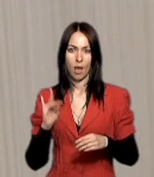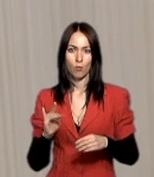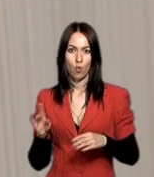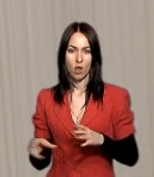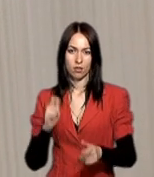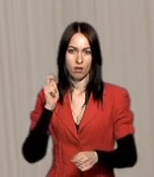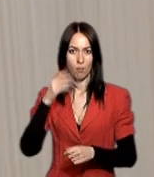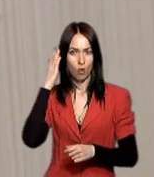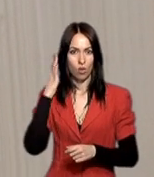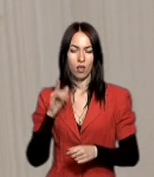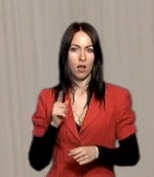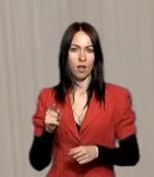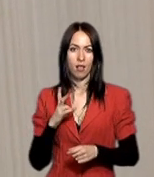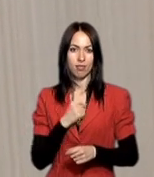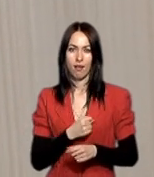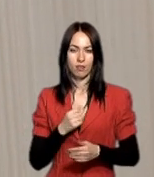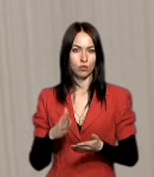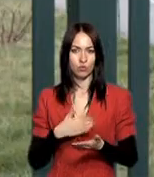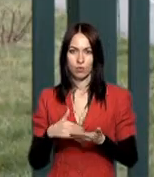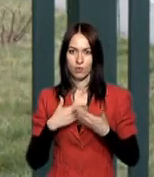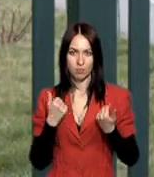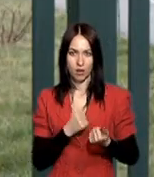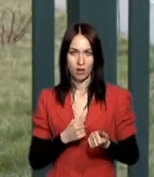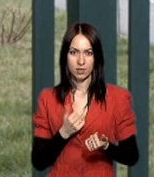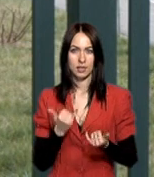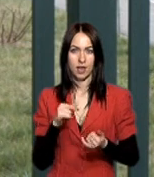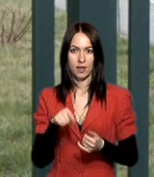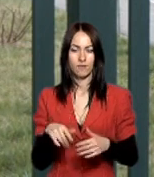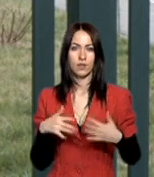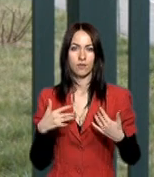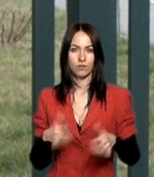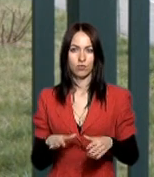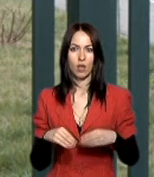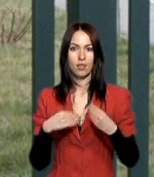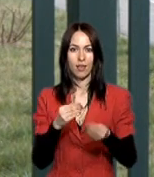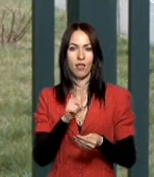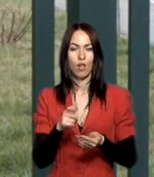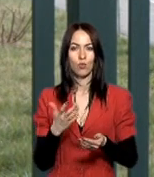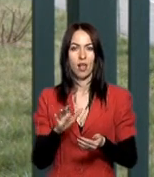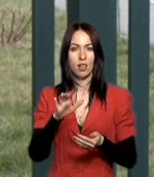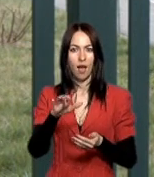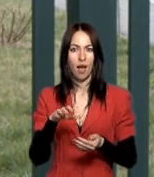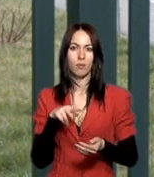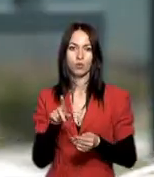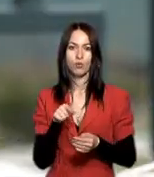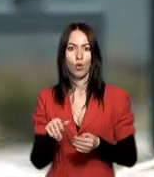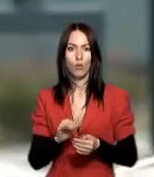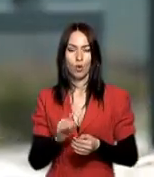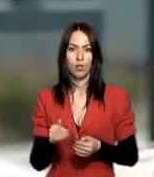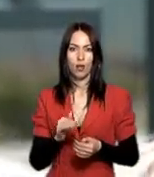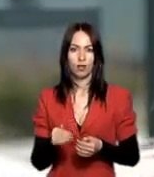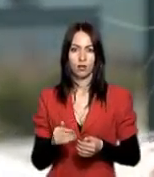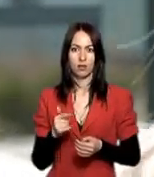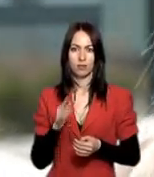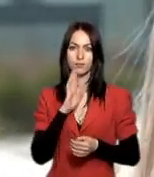голові. Він не проявляє агресії зовсім. Зараз він вже дає людям лапку, він підходить, щоб його погладили.